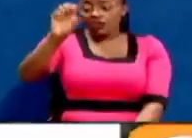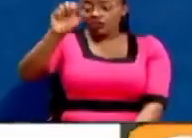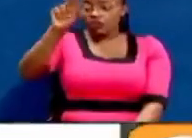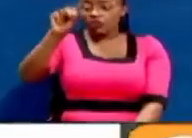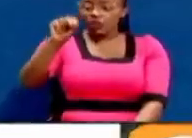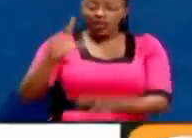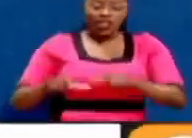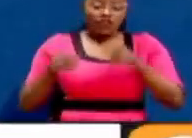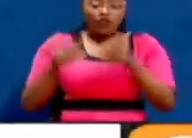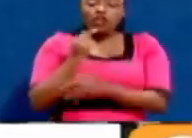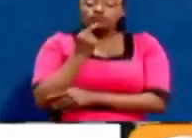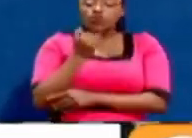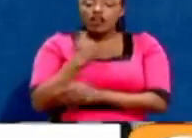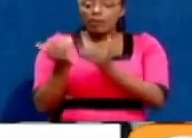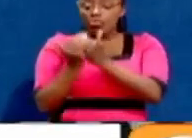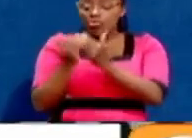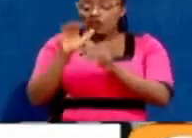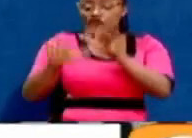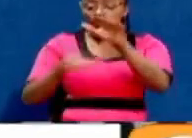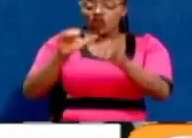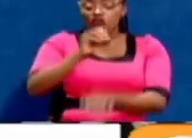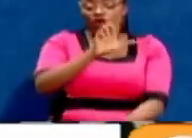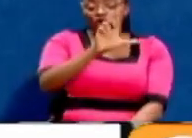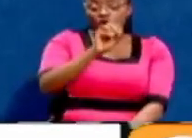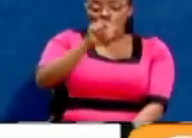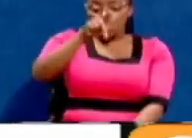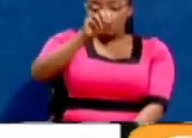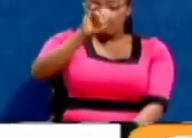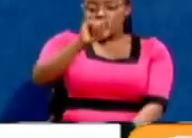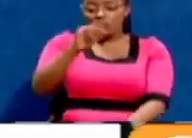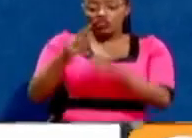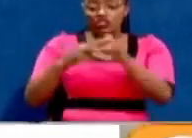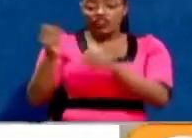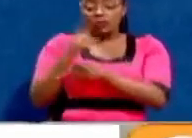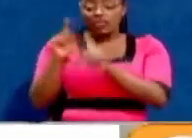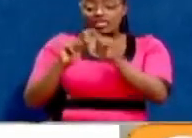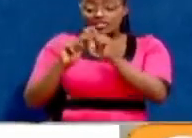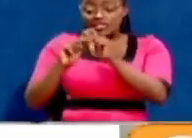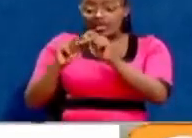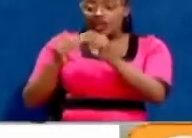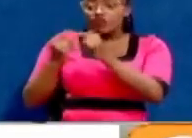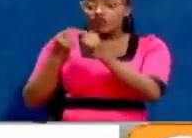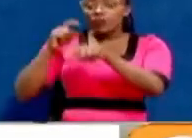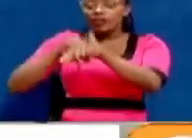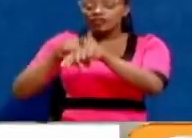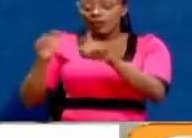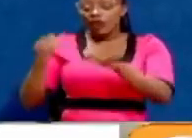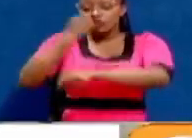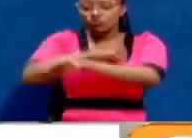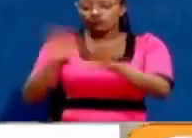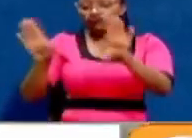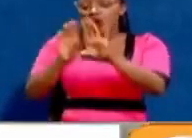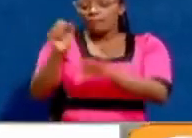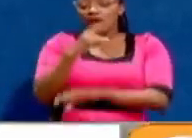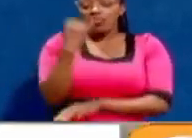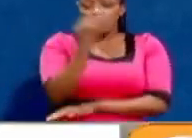wa Turkana, amekuwa akiwachunga mifugo wao hapa Oropoi kwa muda wa miezi saba sasa, tangu shule zifungwe mwezi Machi